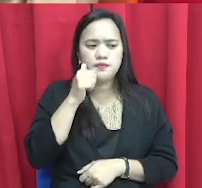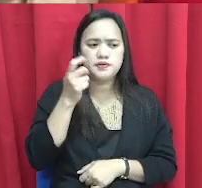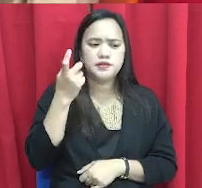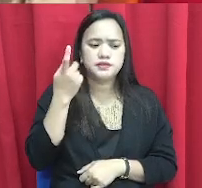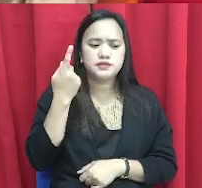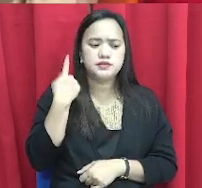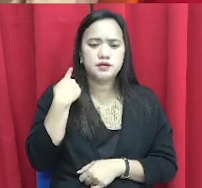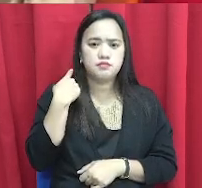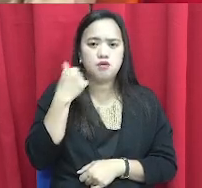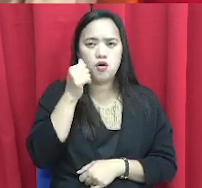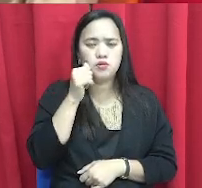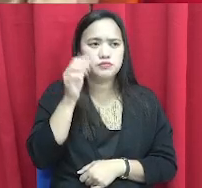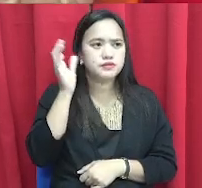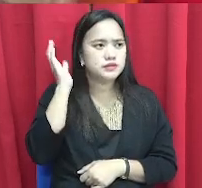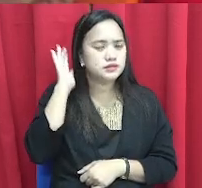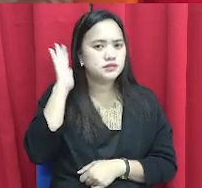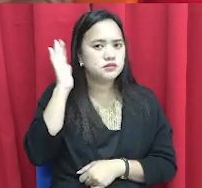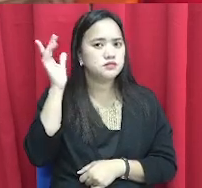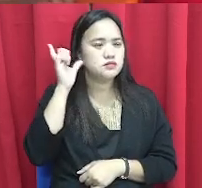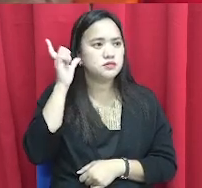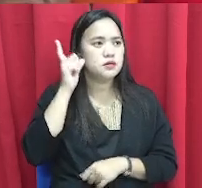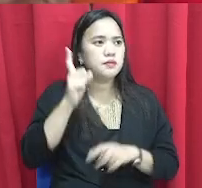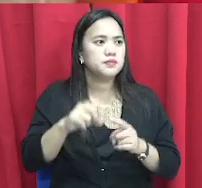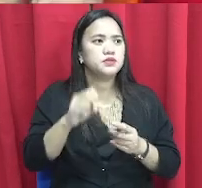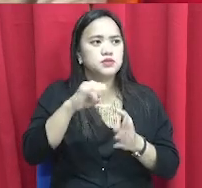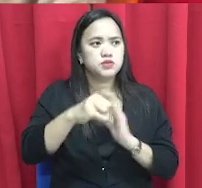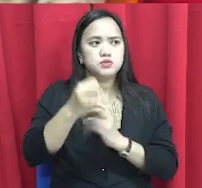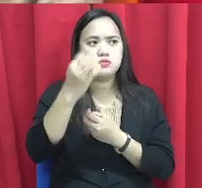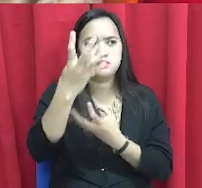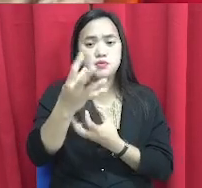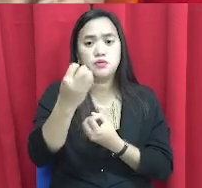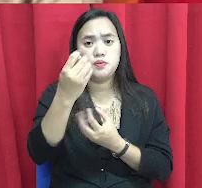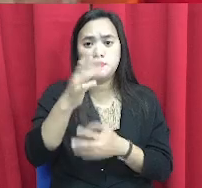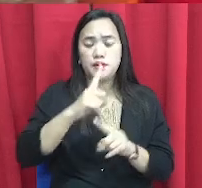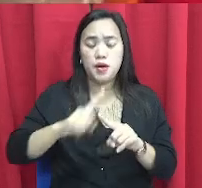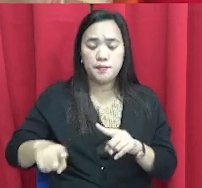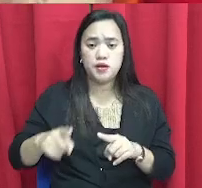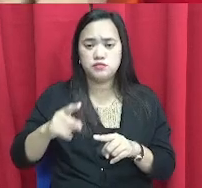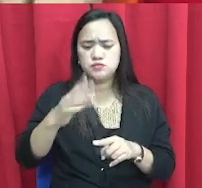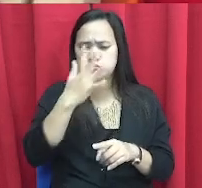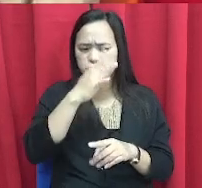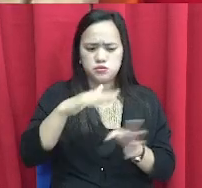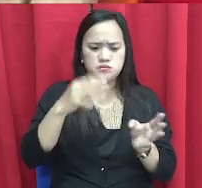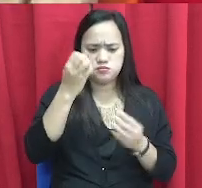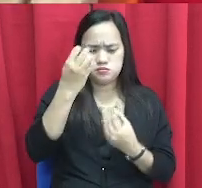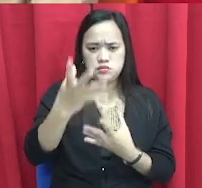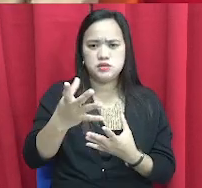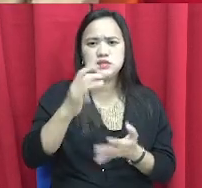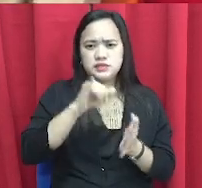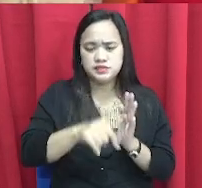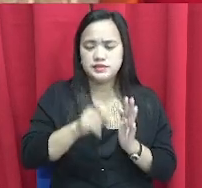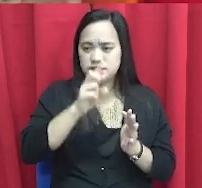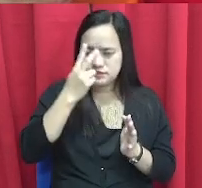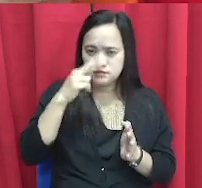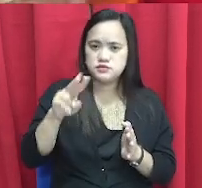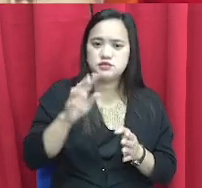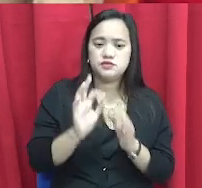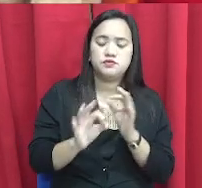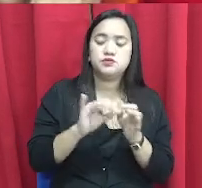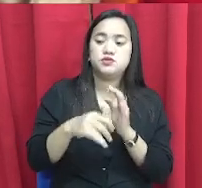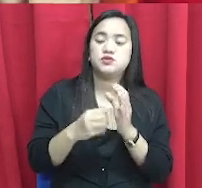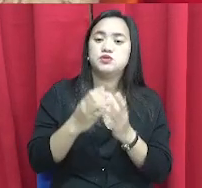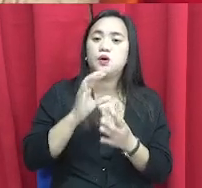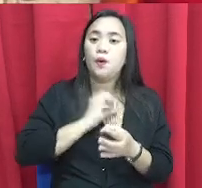ng mensahe yan linggo-linggo na mag-submit mag-submit pero bakit hindi nagsa-submit check mo sarili mo fathers lumalago ka